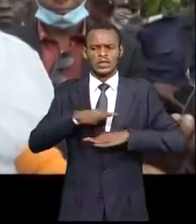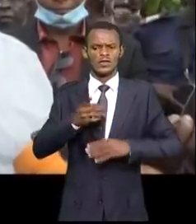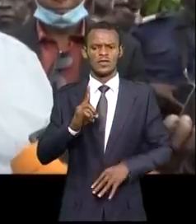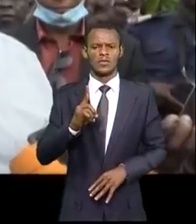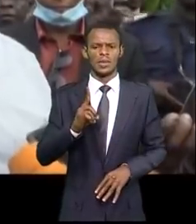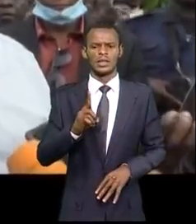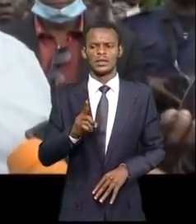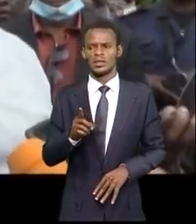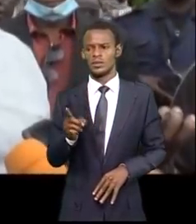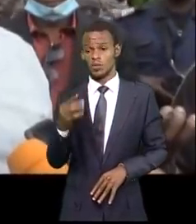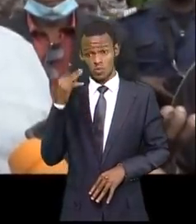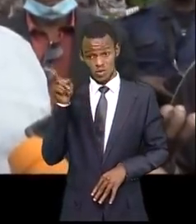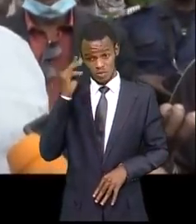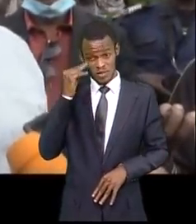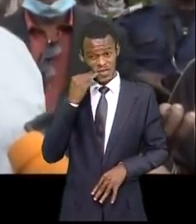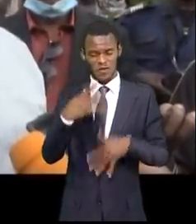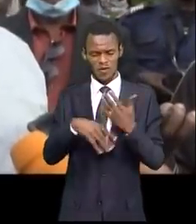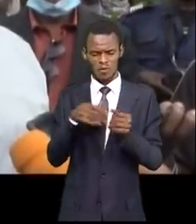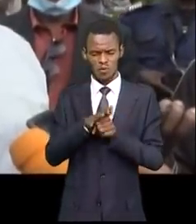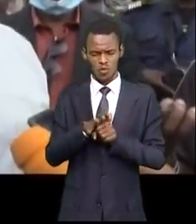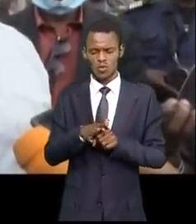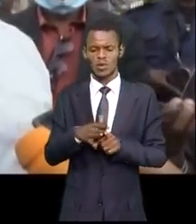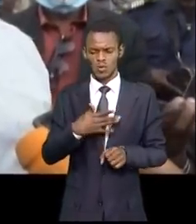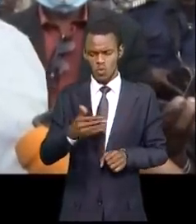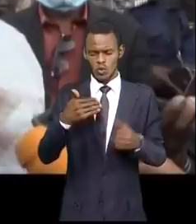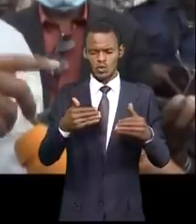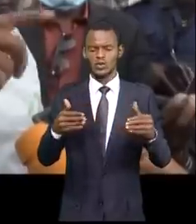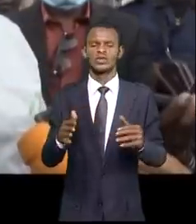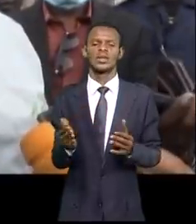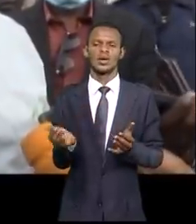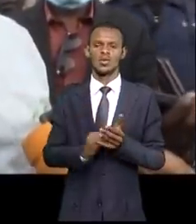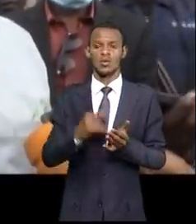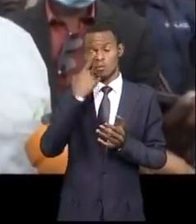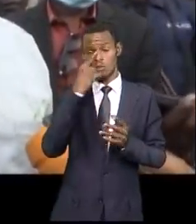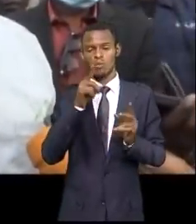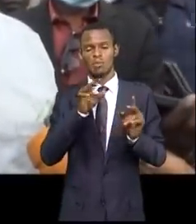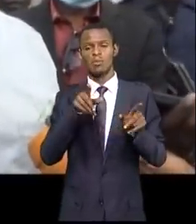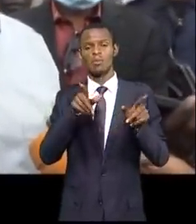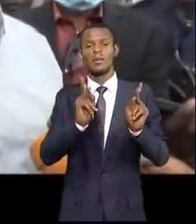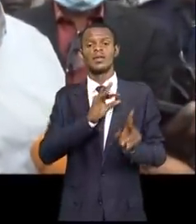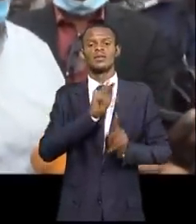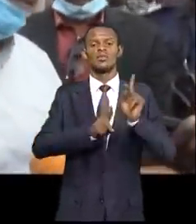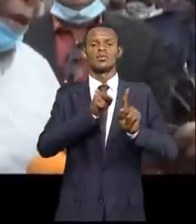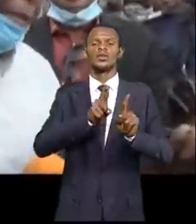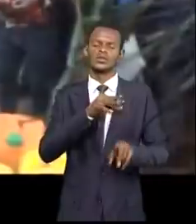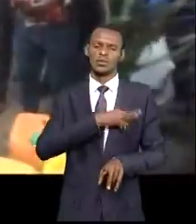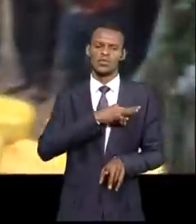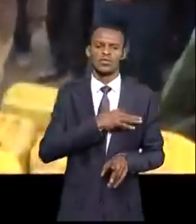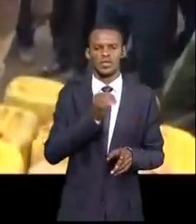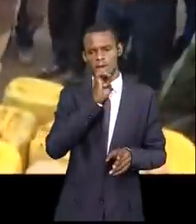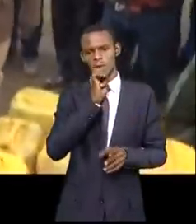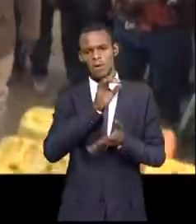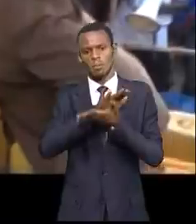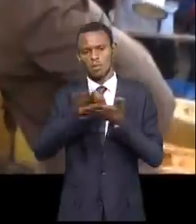ministre a fait j'ai beaucoup mais nous devrons continuer pour que toute la population à alimenter un autre certes